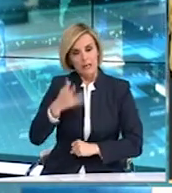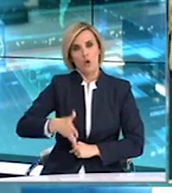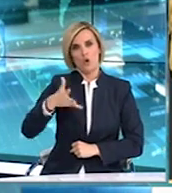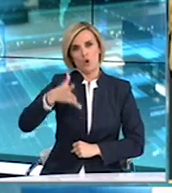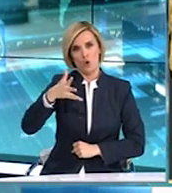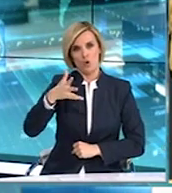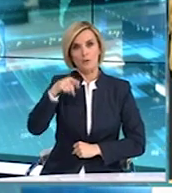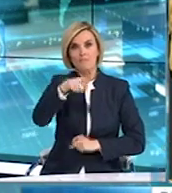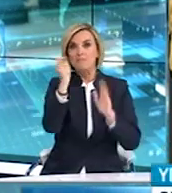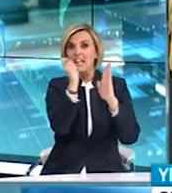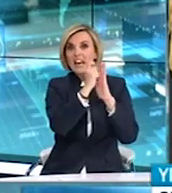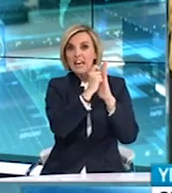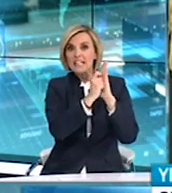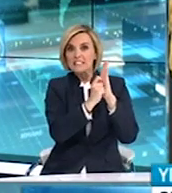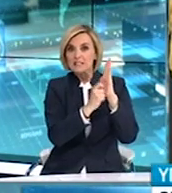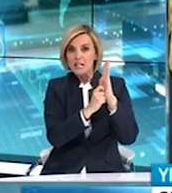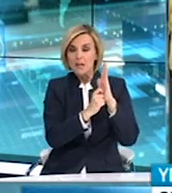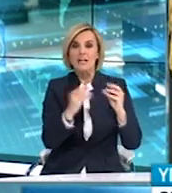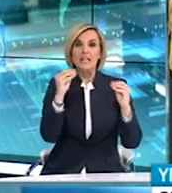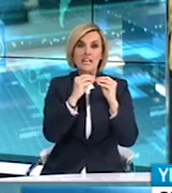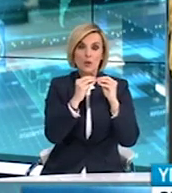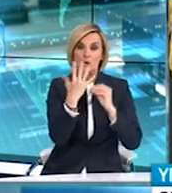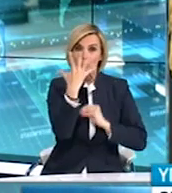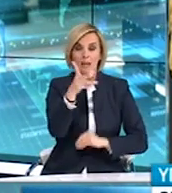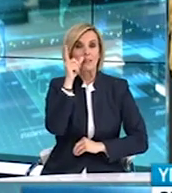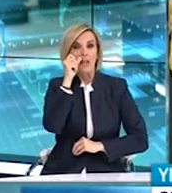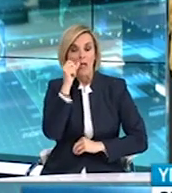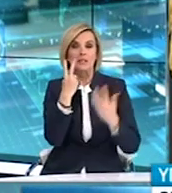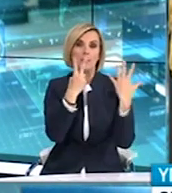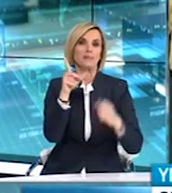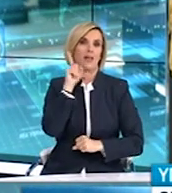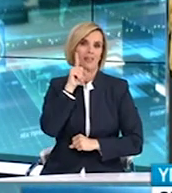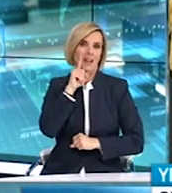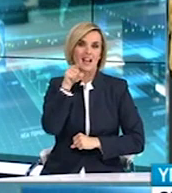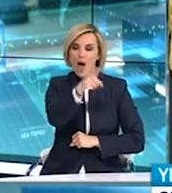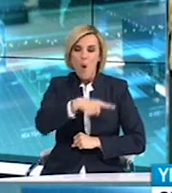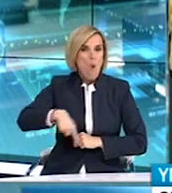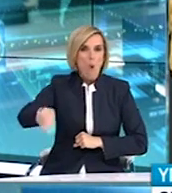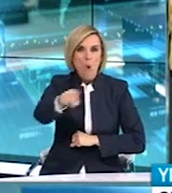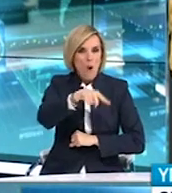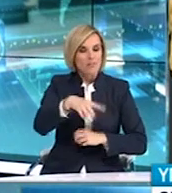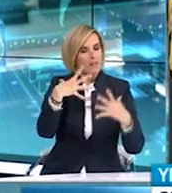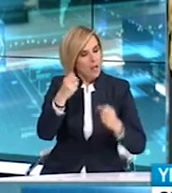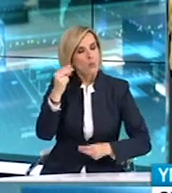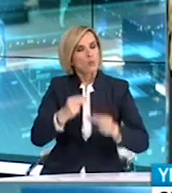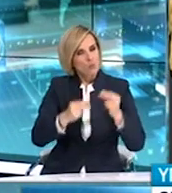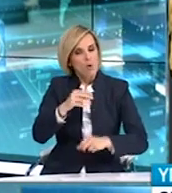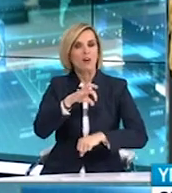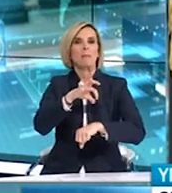και σε αυτή τη λίστα συμπεριλαμβάνονται 25 άνδρες και 7 γυναίκες, οι περισσότεροι με κάποιο υποκείμενο νόσημα ή